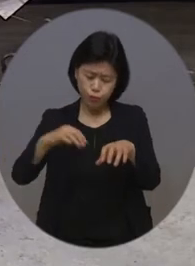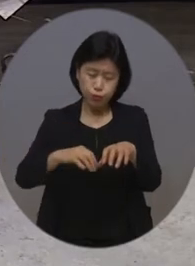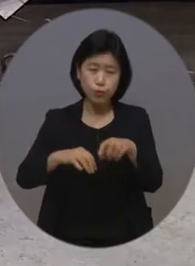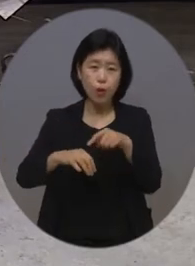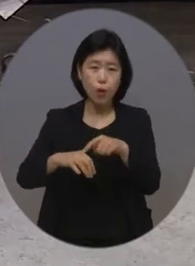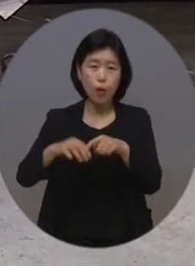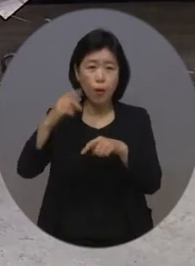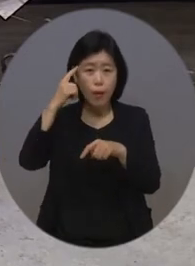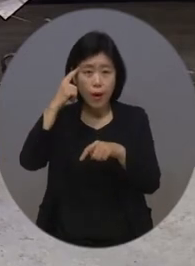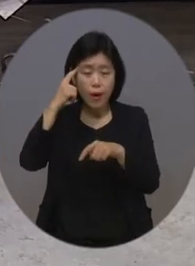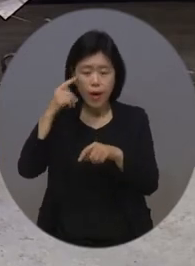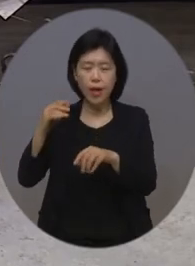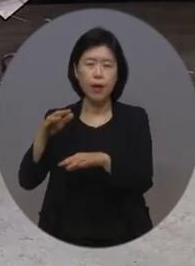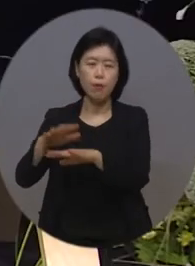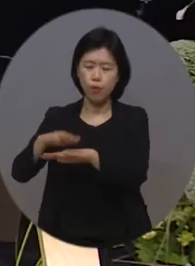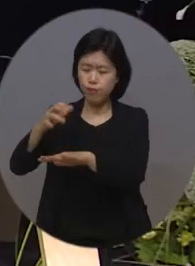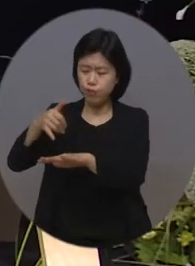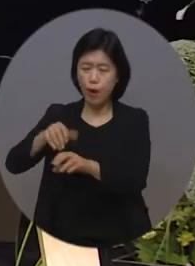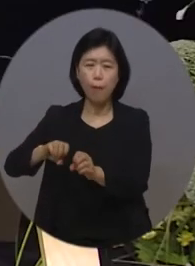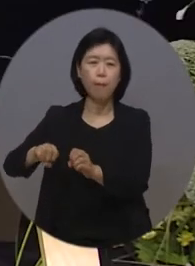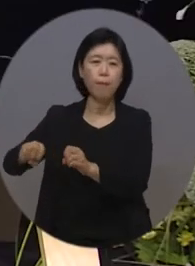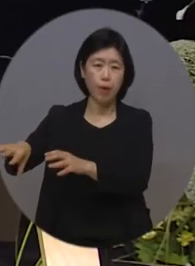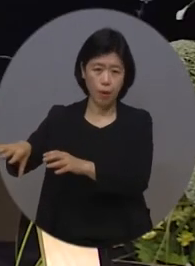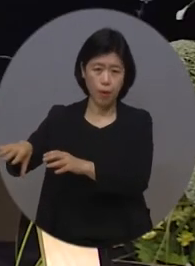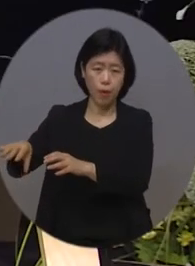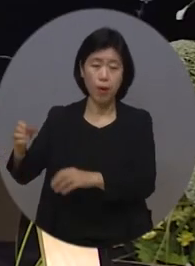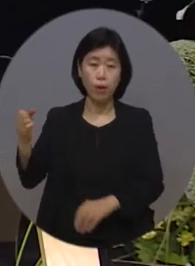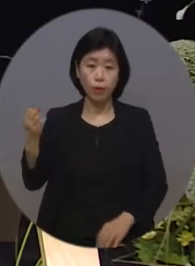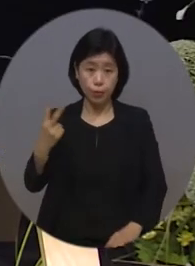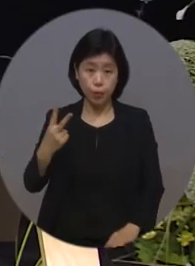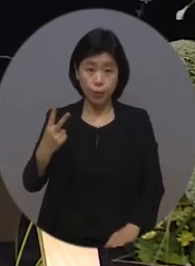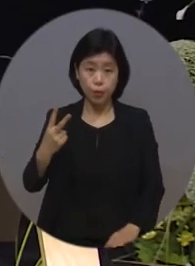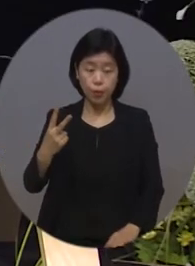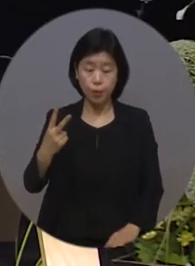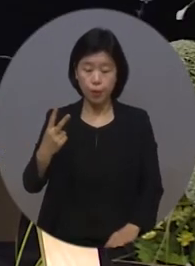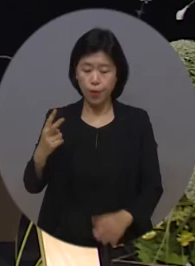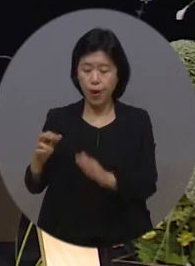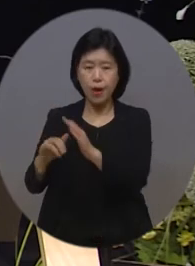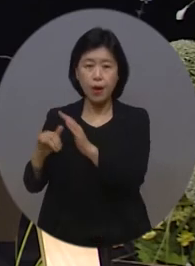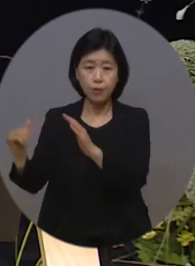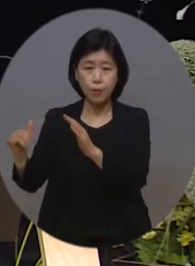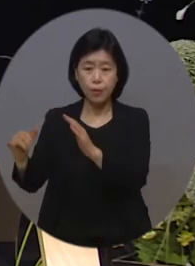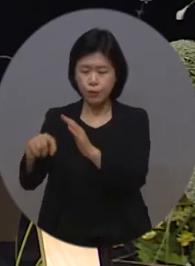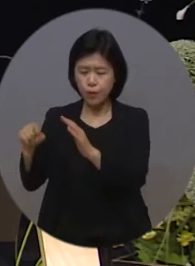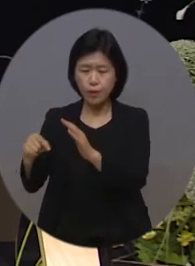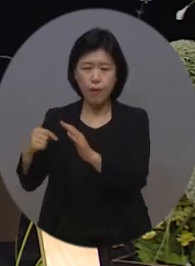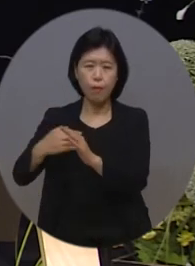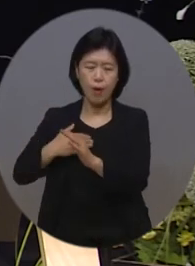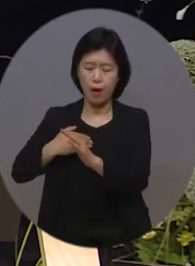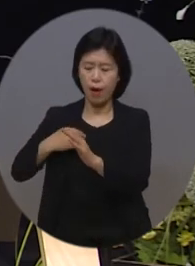농기구를 놓는 것뿐만 아니라 대가족에서 나 하나를 잇는 일이었습니다.